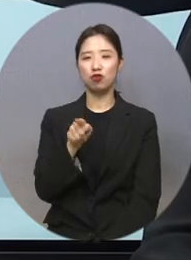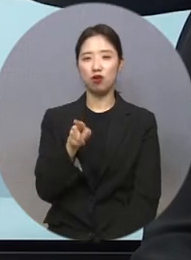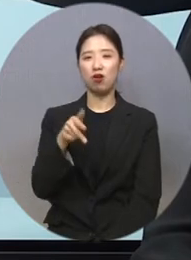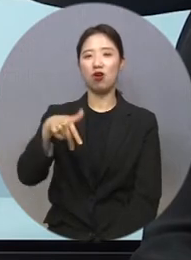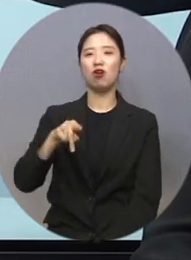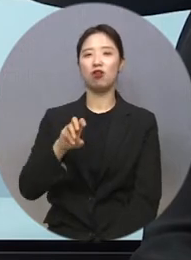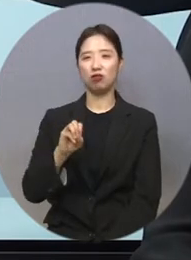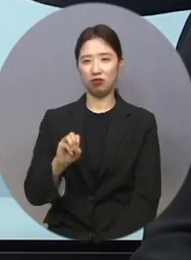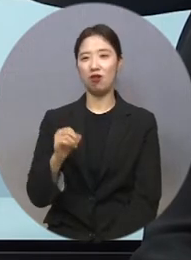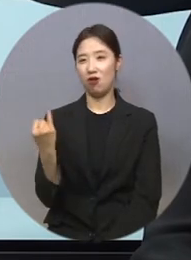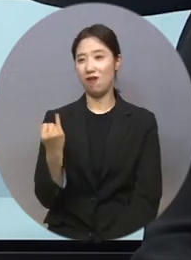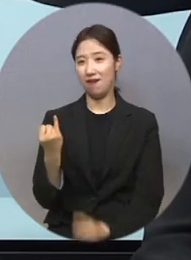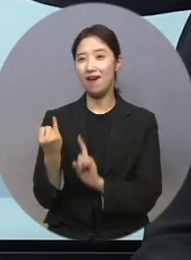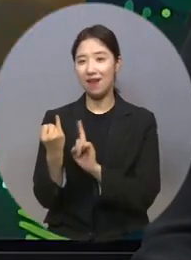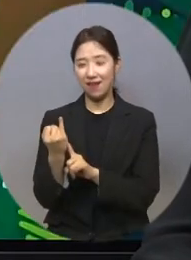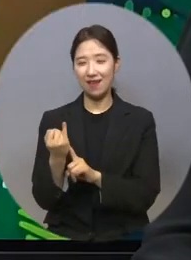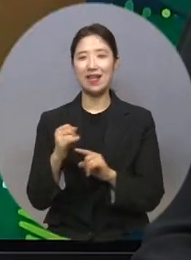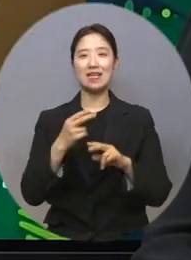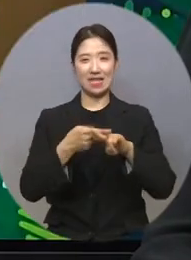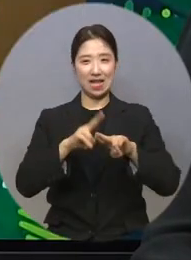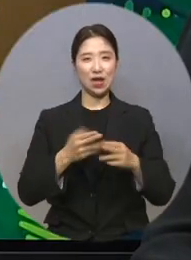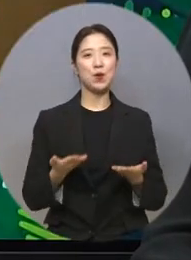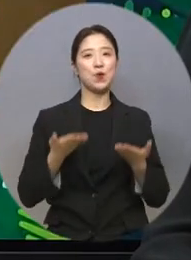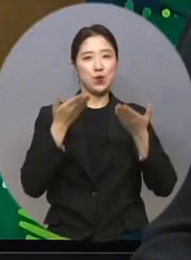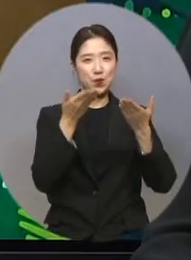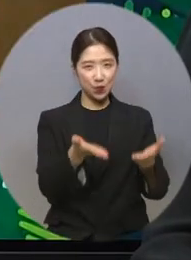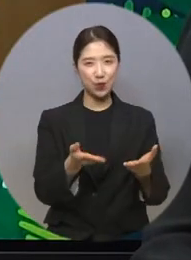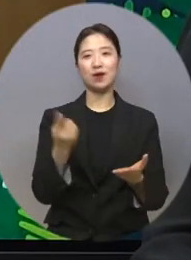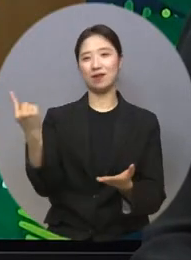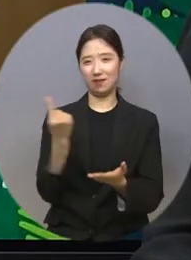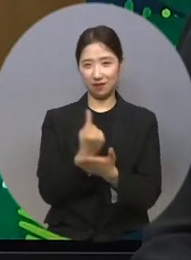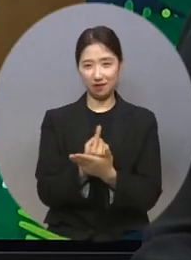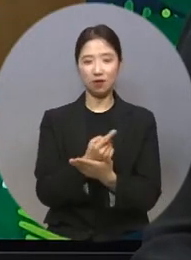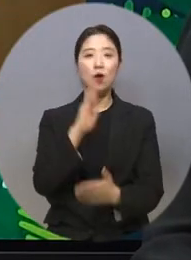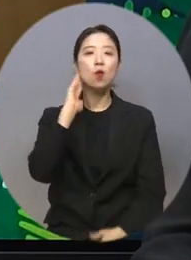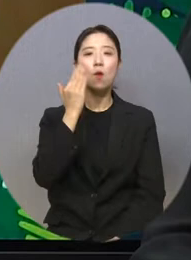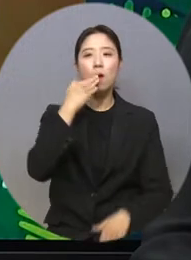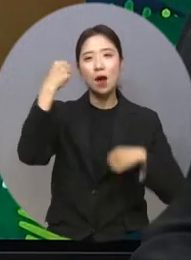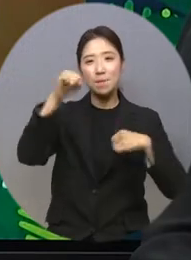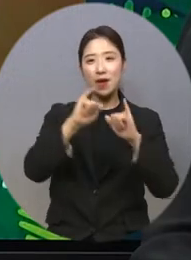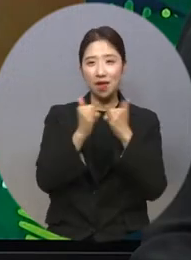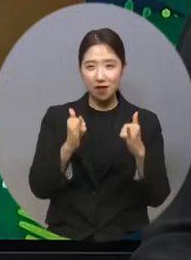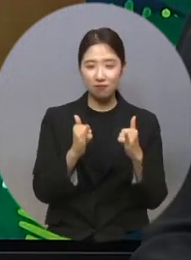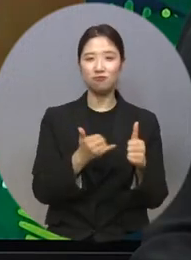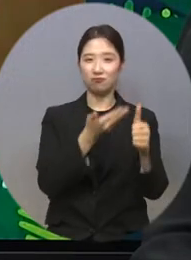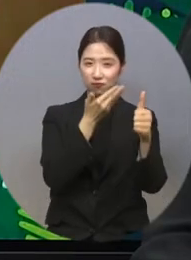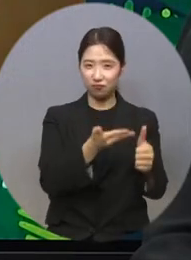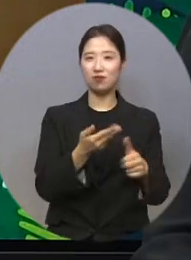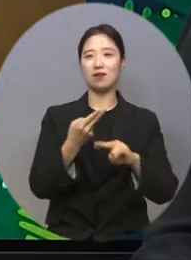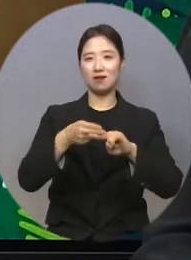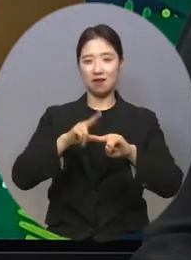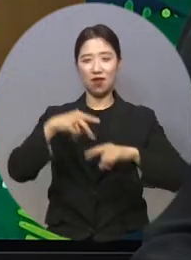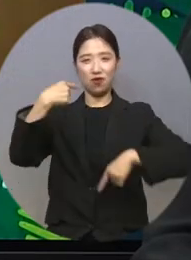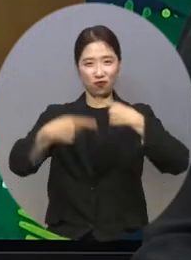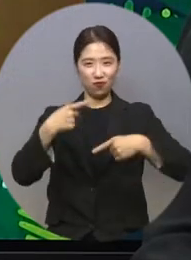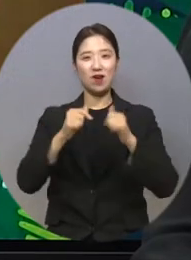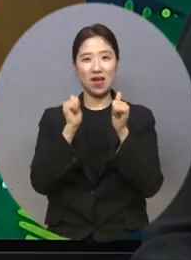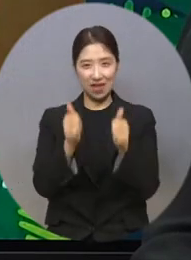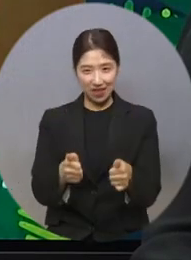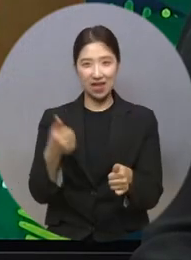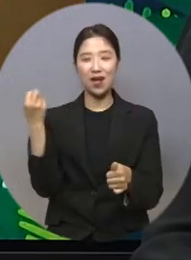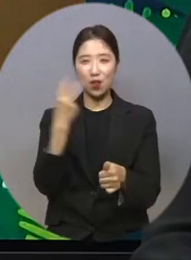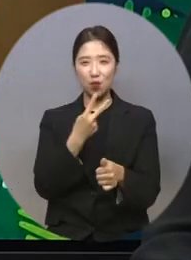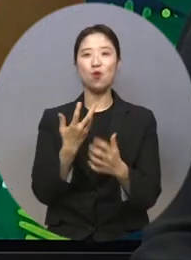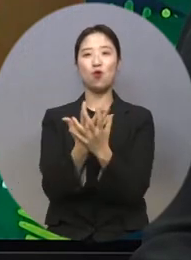시상을 하는 자리에서 수어로 인사도 했고요. 또 우리 청중들도 손뼉 박수가 아니라 수어 박수로 축하를